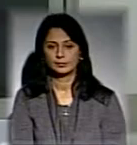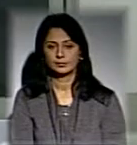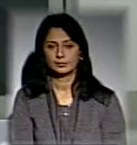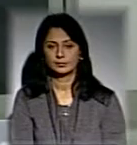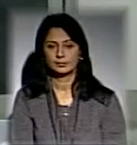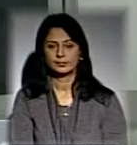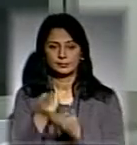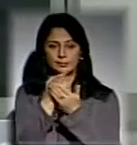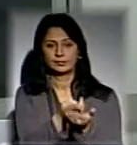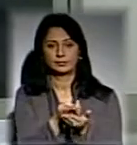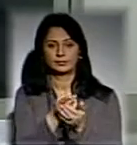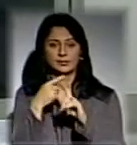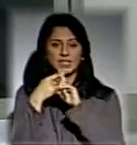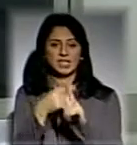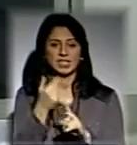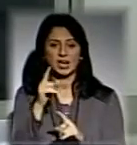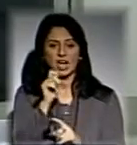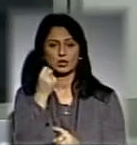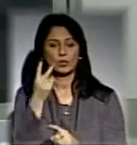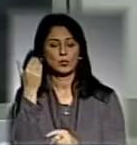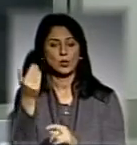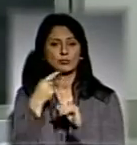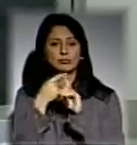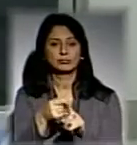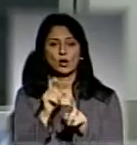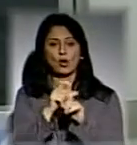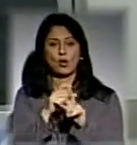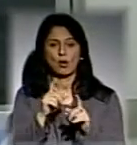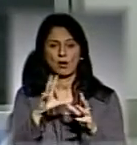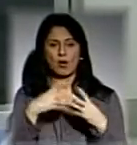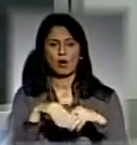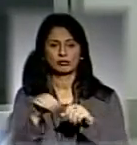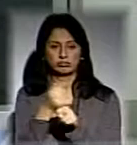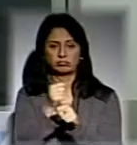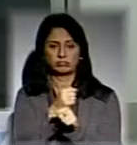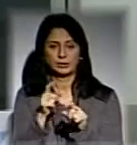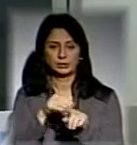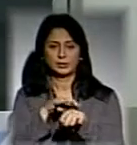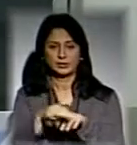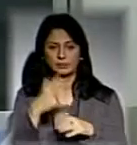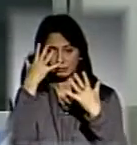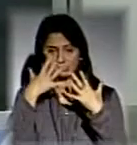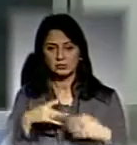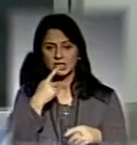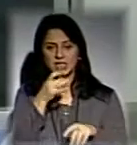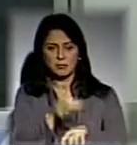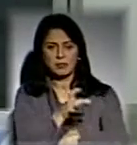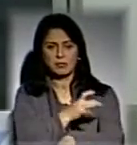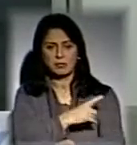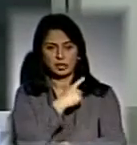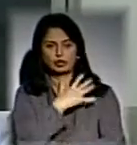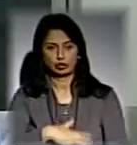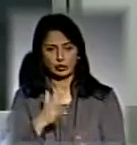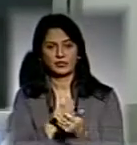მიმდინარეობს. შემოყვანილი იქნა სასწრაფო დახმარება 112-ის მიერ, როგორც ირკვევა ოჯახური კონფლიქტის ნიადაგზე აღენიშნებოდა ზედაპირული სისხლნაჟღენი